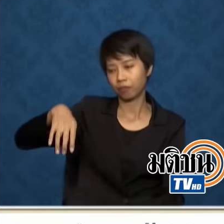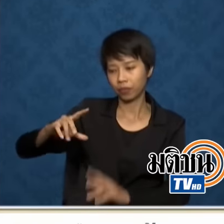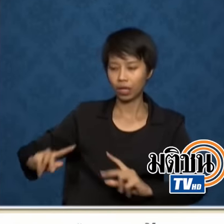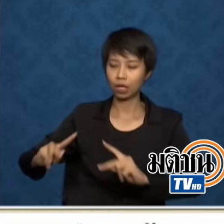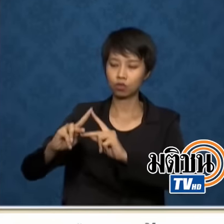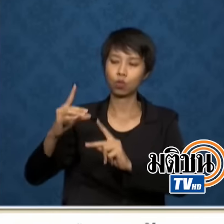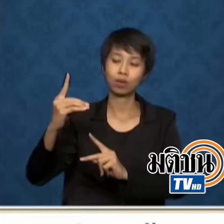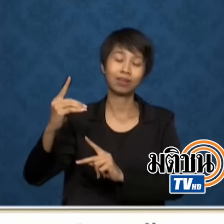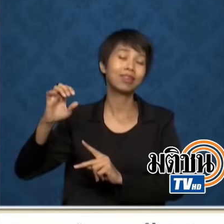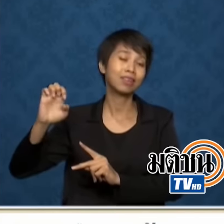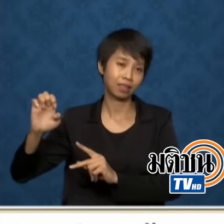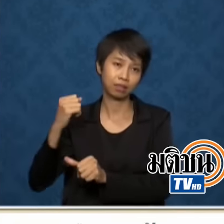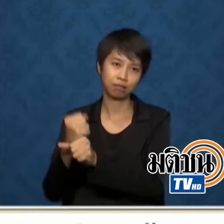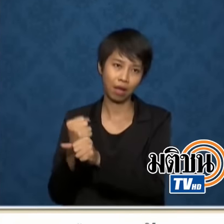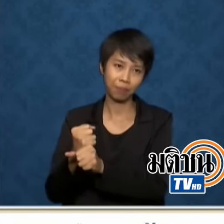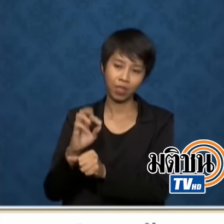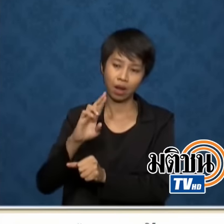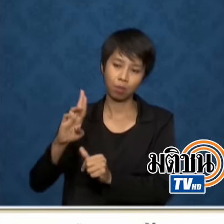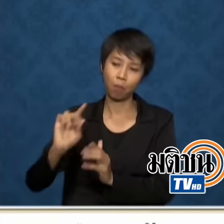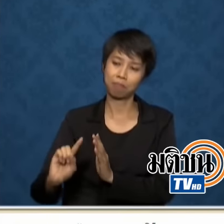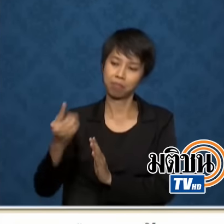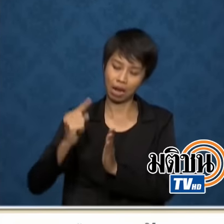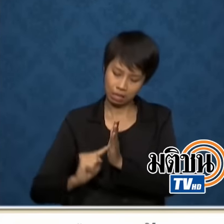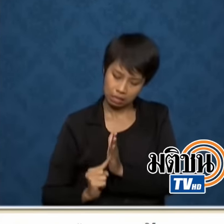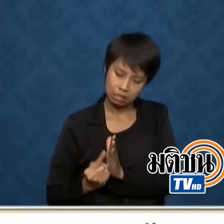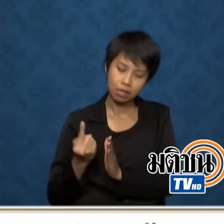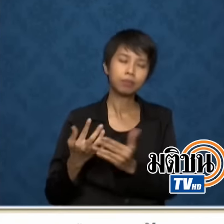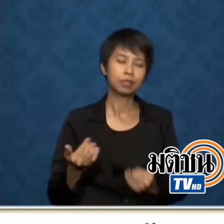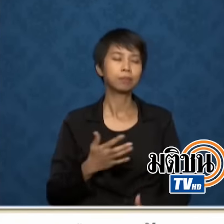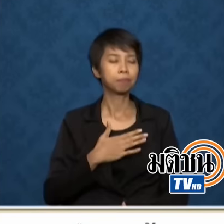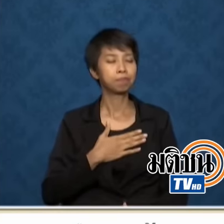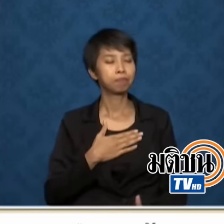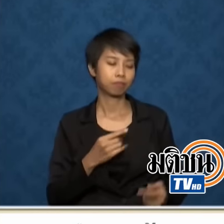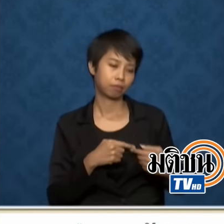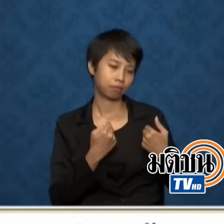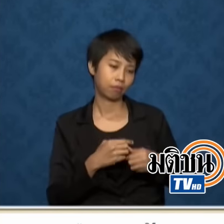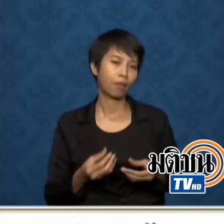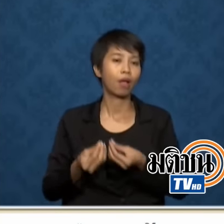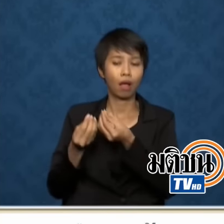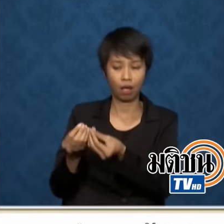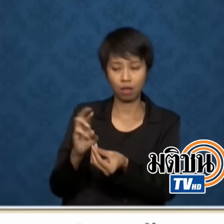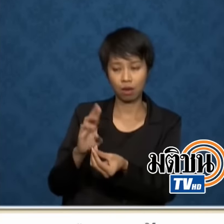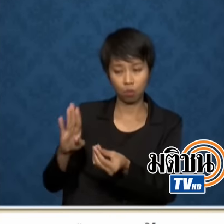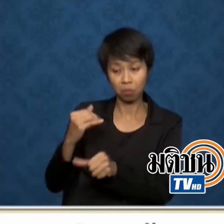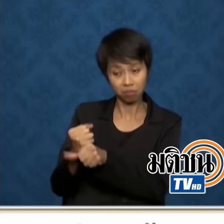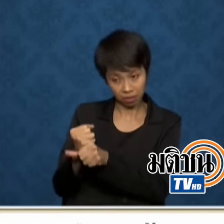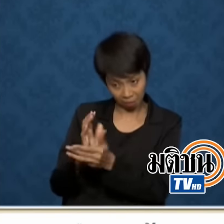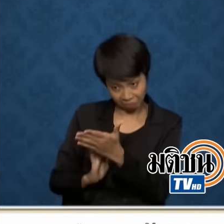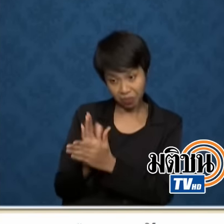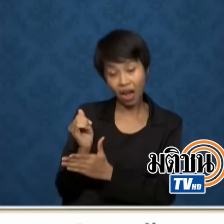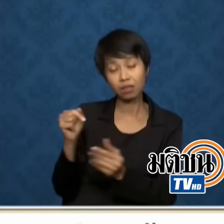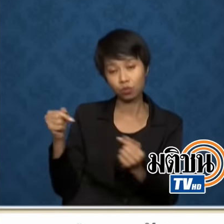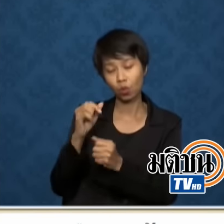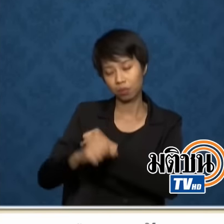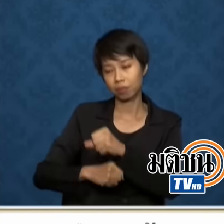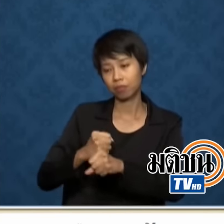ซึ่งก็ต้องทำระบบใหม่ตั้งแต่เริ่มต้นนะคะดิฉันก็เอาใจช่วยค่ะว่าระบบนี้มันจะเสร็จสิ้นทันในไตรมาส4ของ